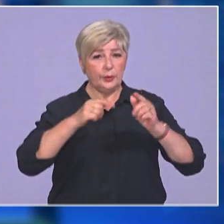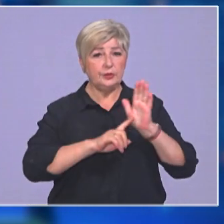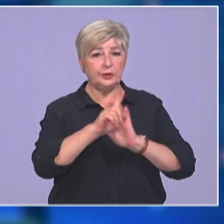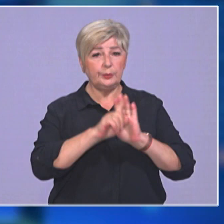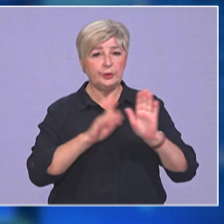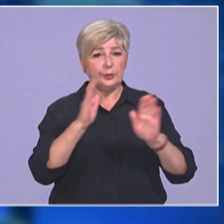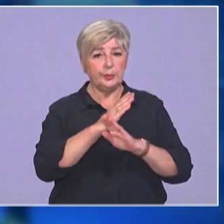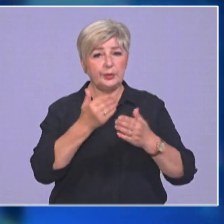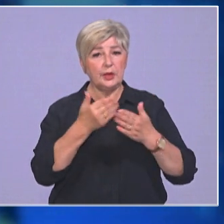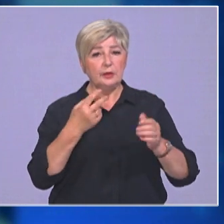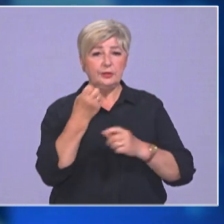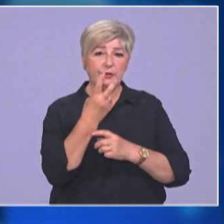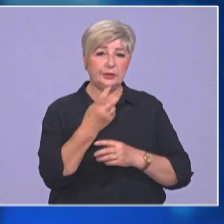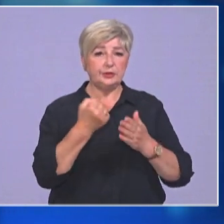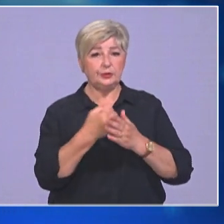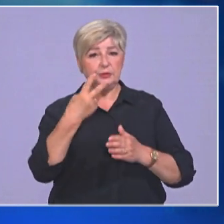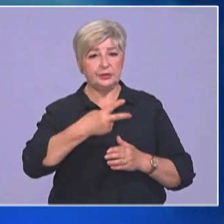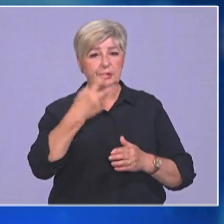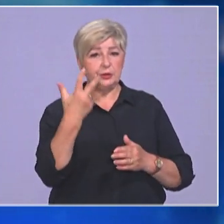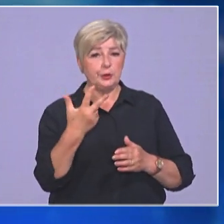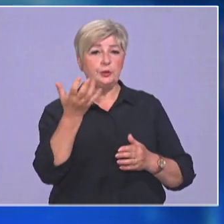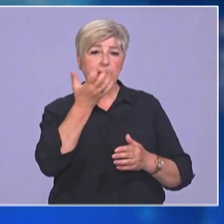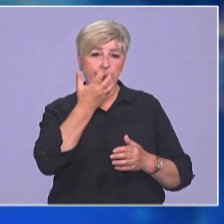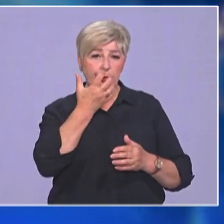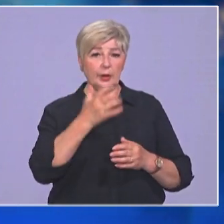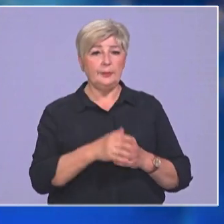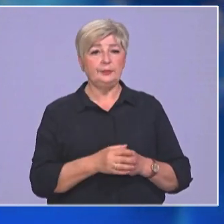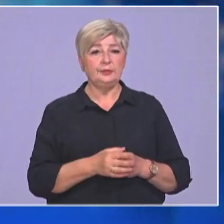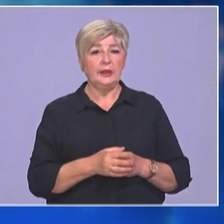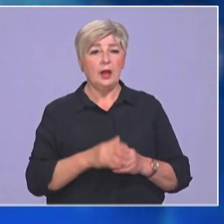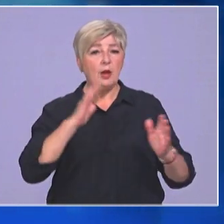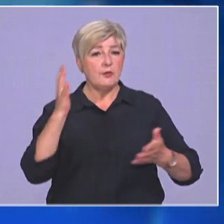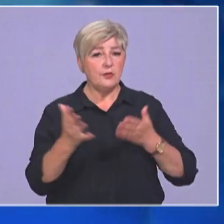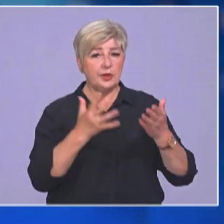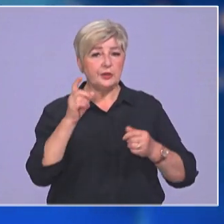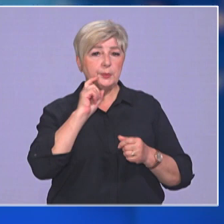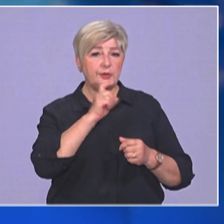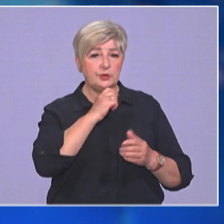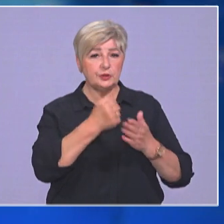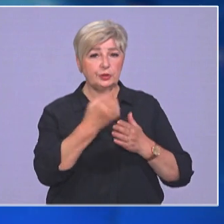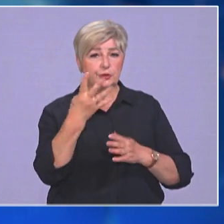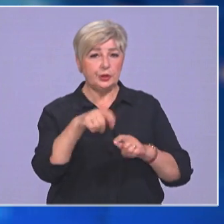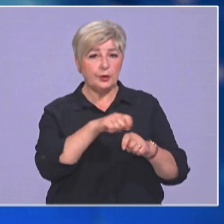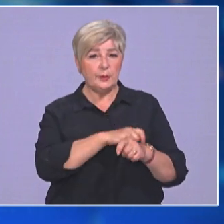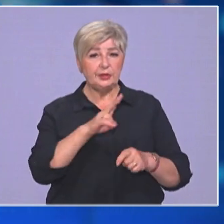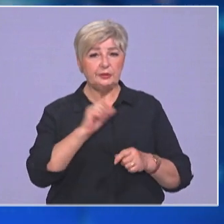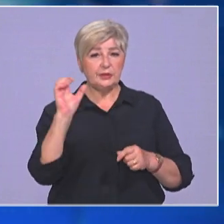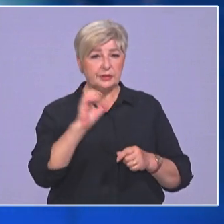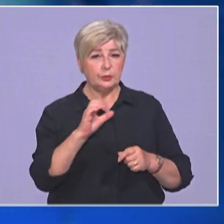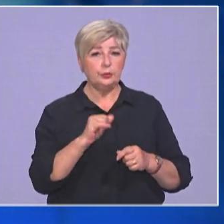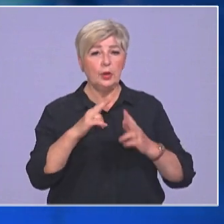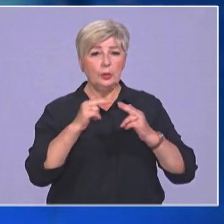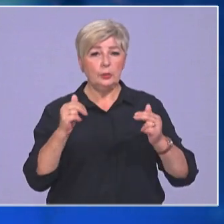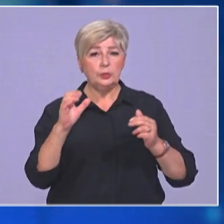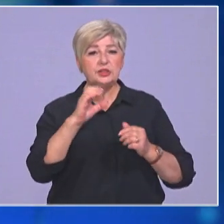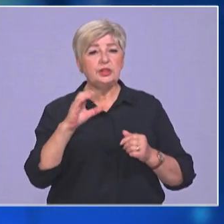Температура повітря коливатиметься від 12 до 23 градусів тепла. Вітер північний – до 4 метрів на секунду.